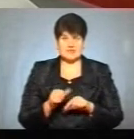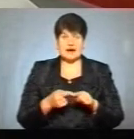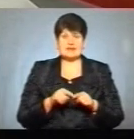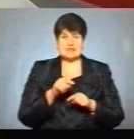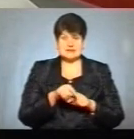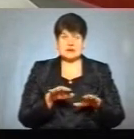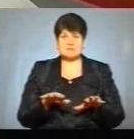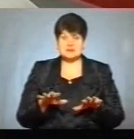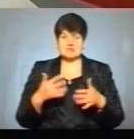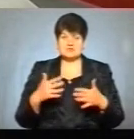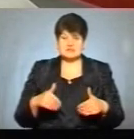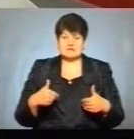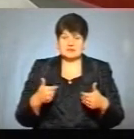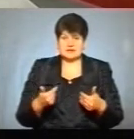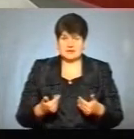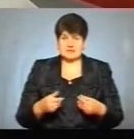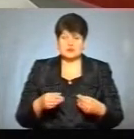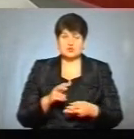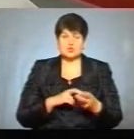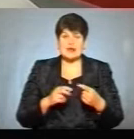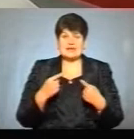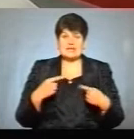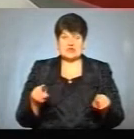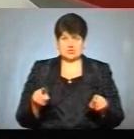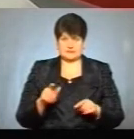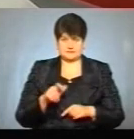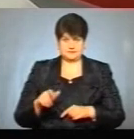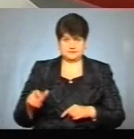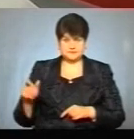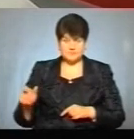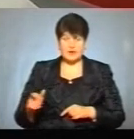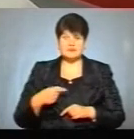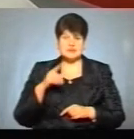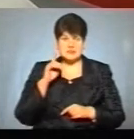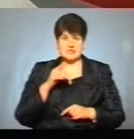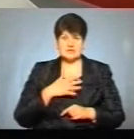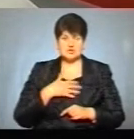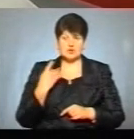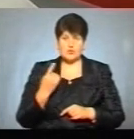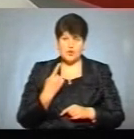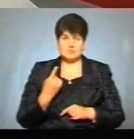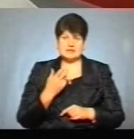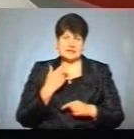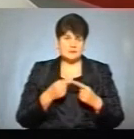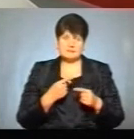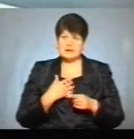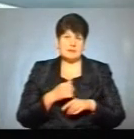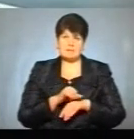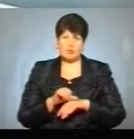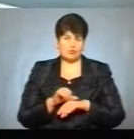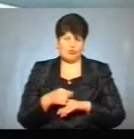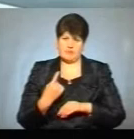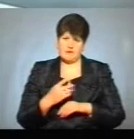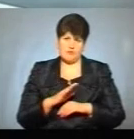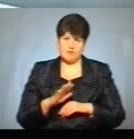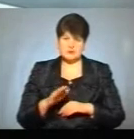вже зверталися, давали вакансії і шукали інших претендентів. Хоча, ви знаєте, наша область традиційно, ми не є прикордонна область,